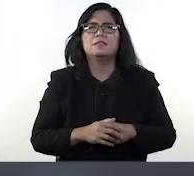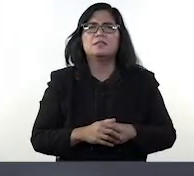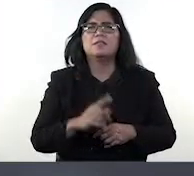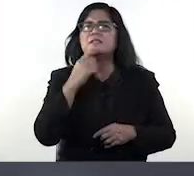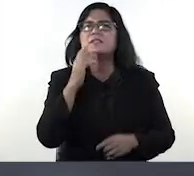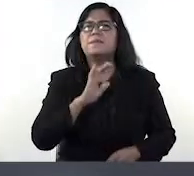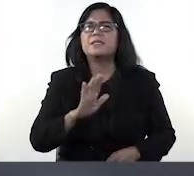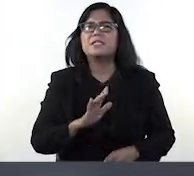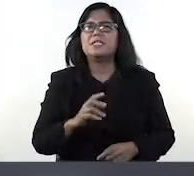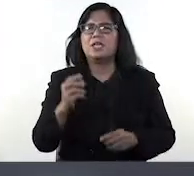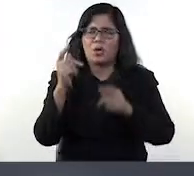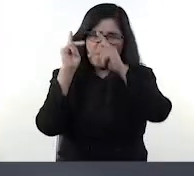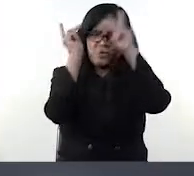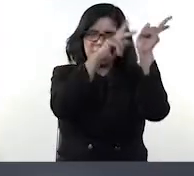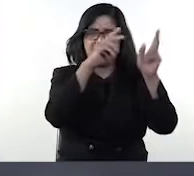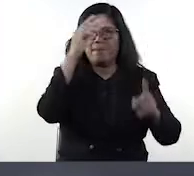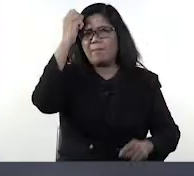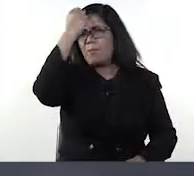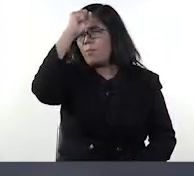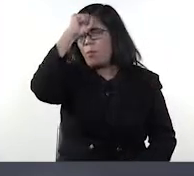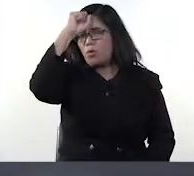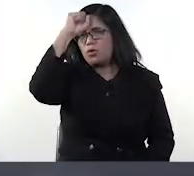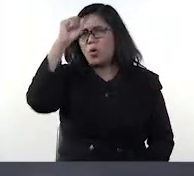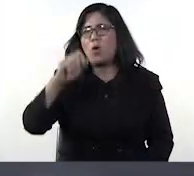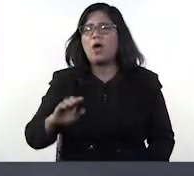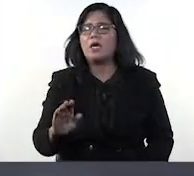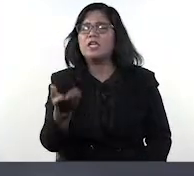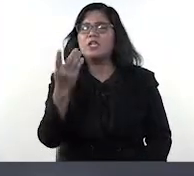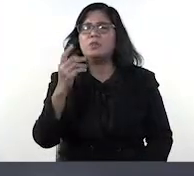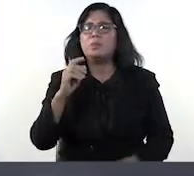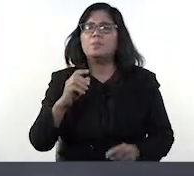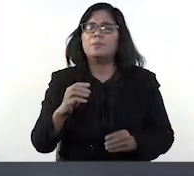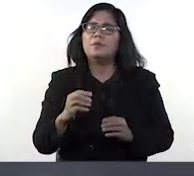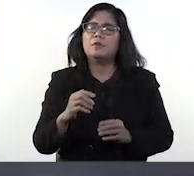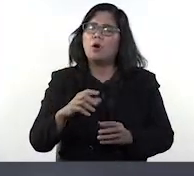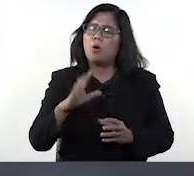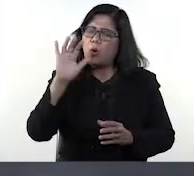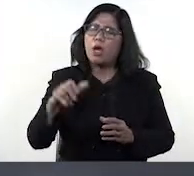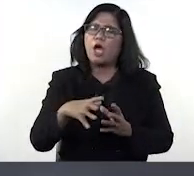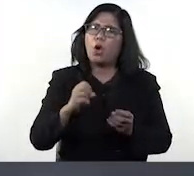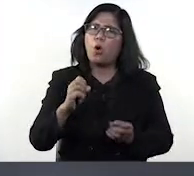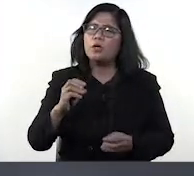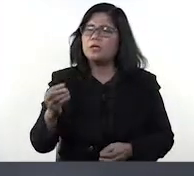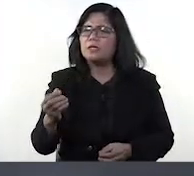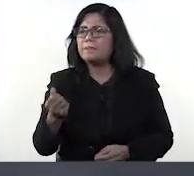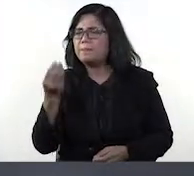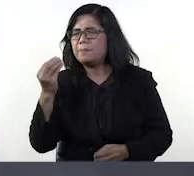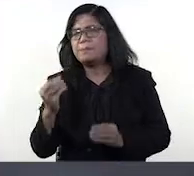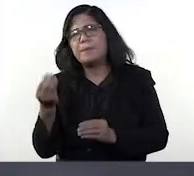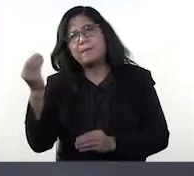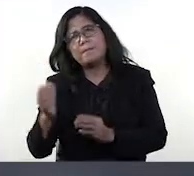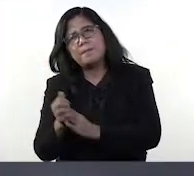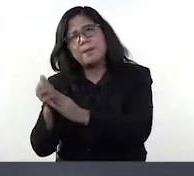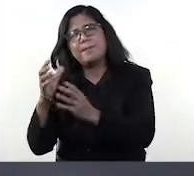sebelum tuhan seperti sudah ada konsep yang sangat bodoh dalam kehidupan kita baik hidup oleh roti pimpinan roh dalam urapan roh